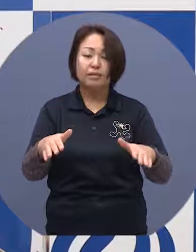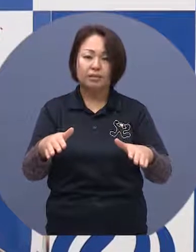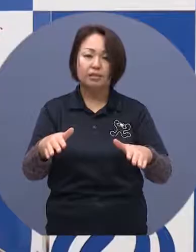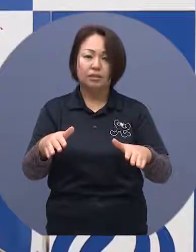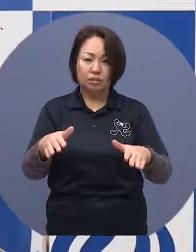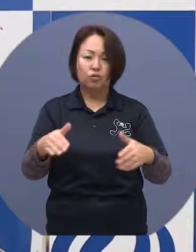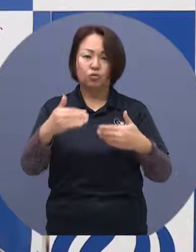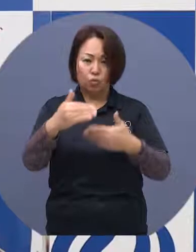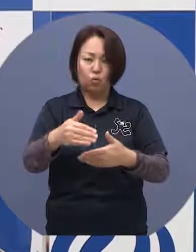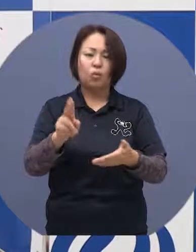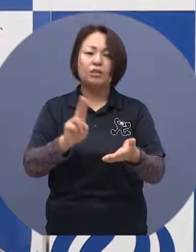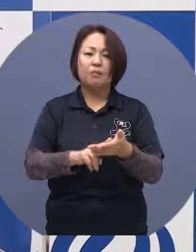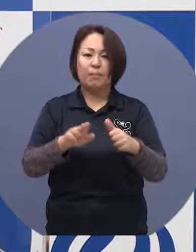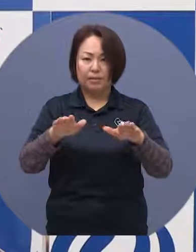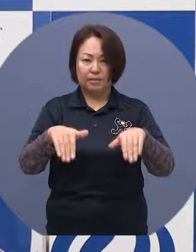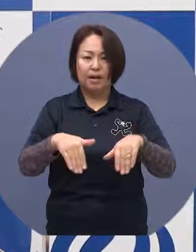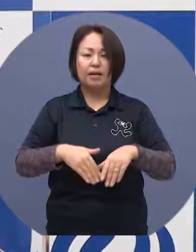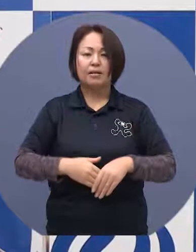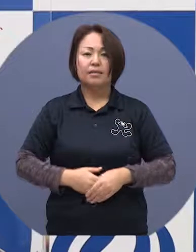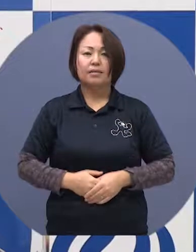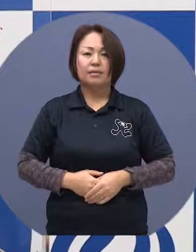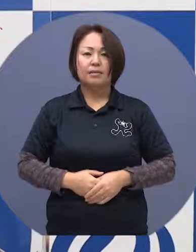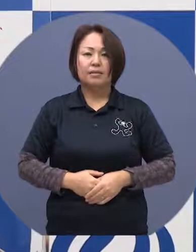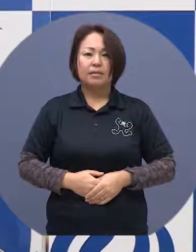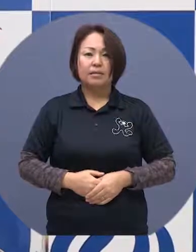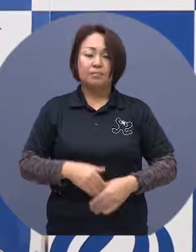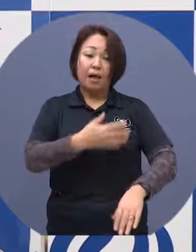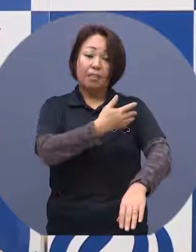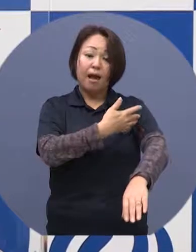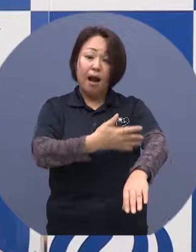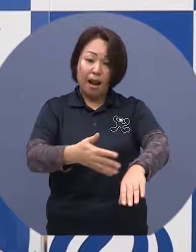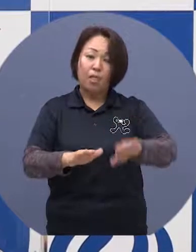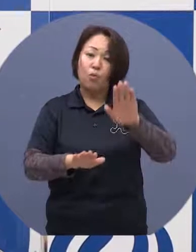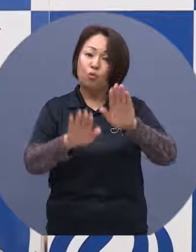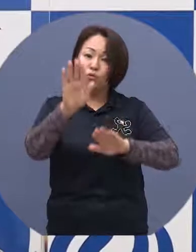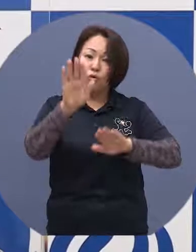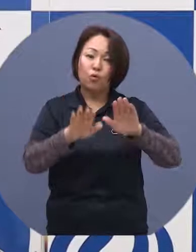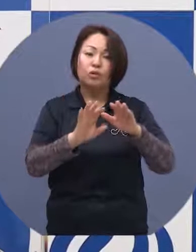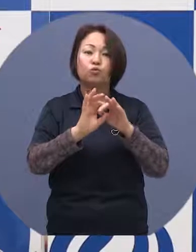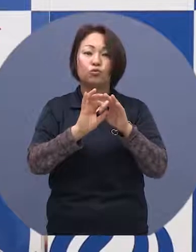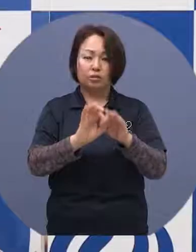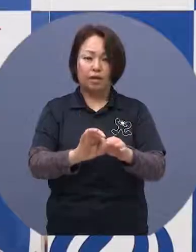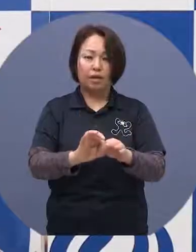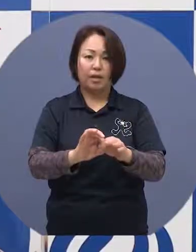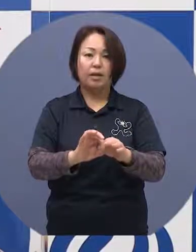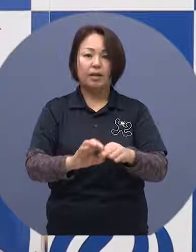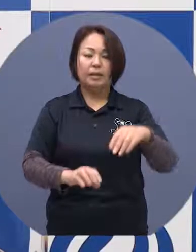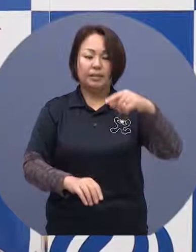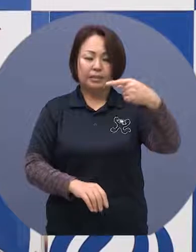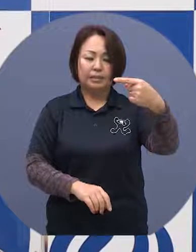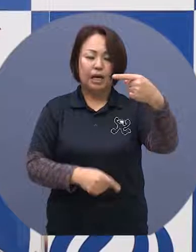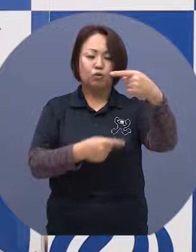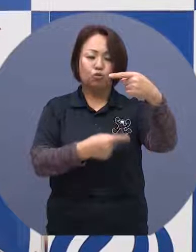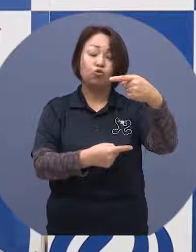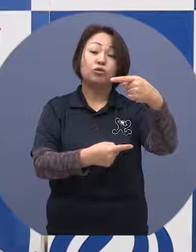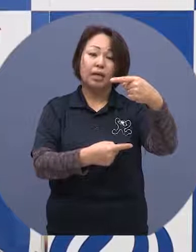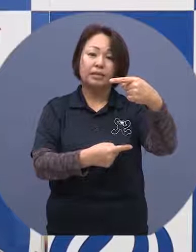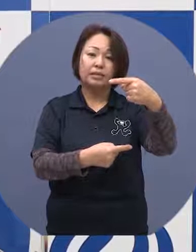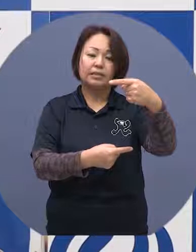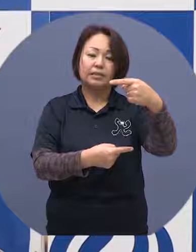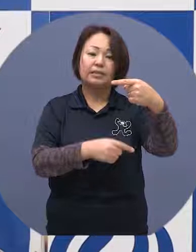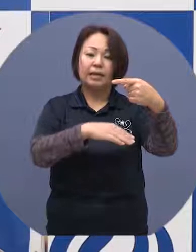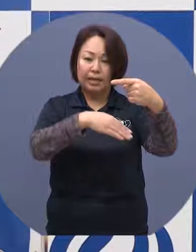進めてきたところでございます進捗状況といたしましてはまずこの1月1日からは足の